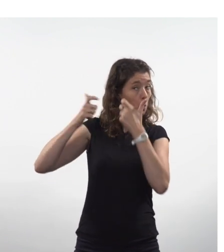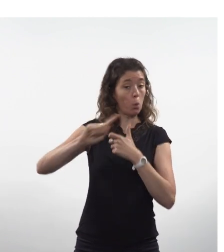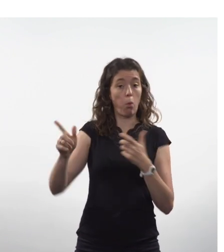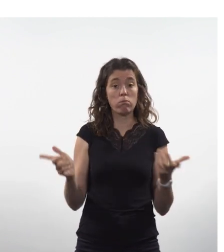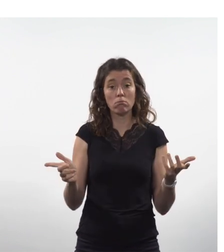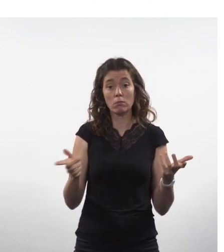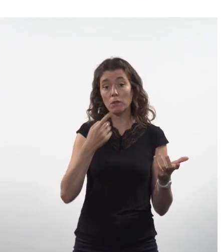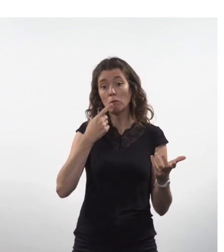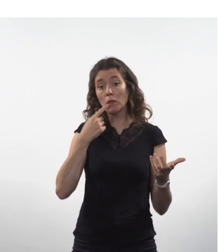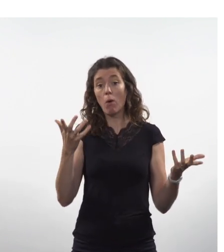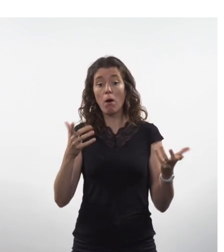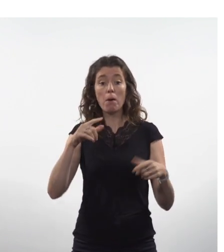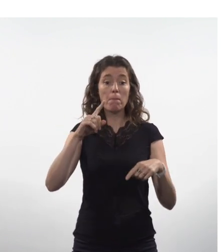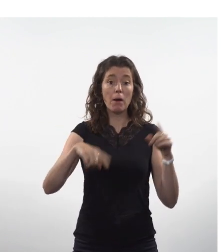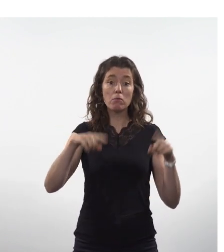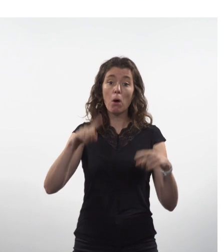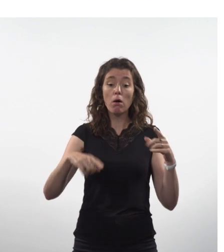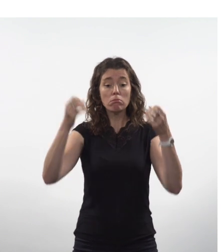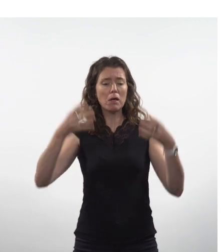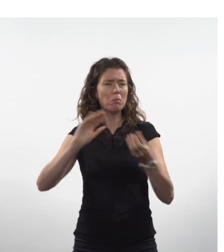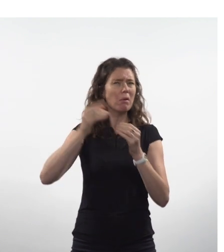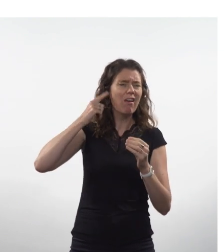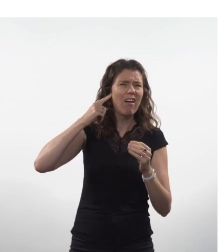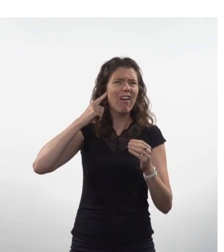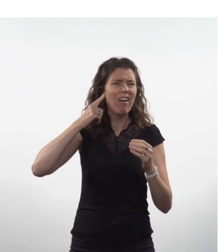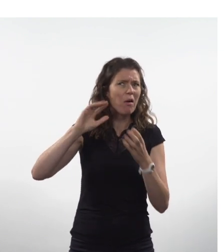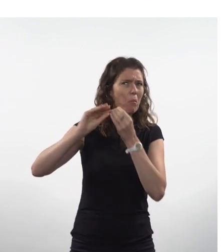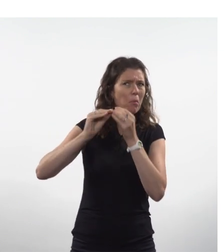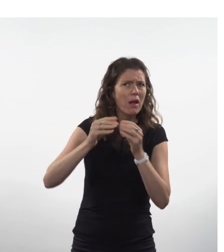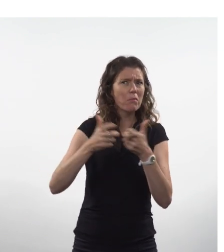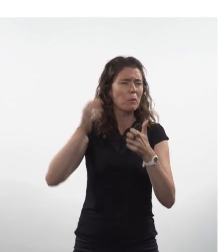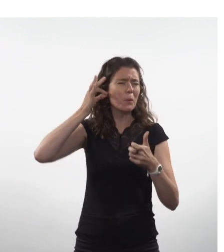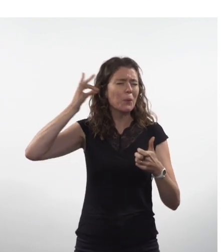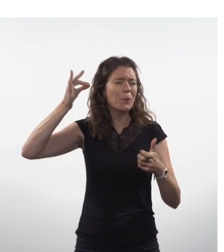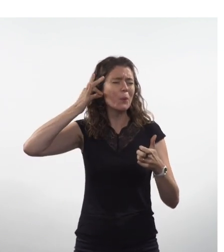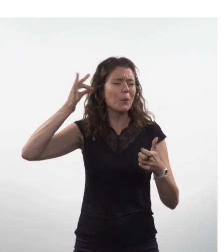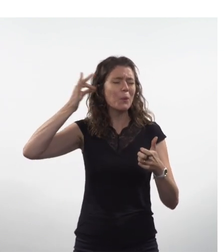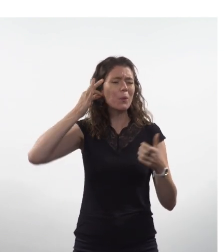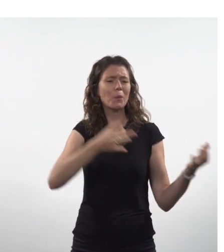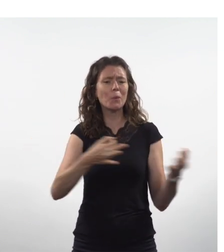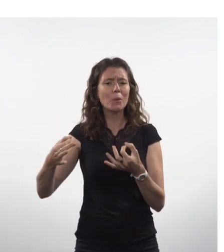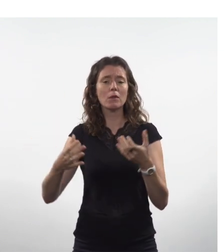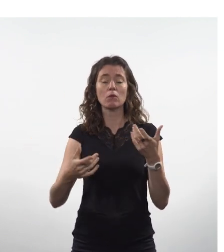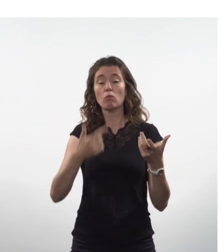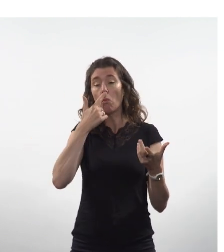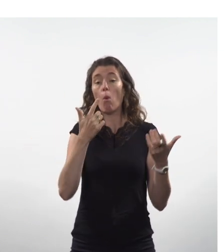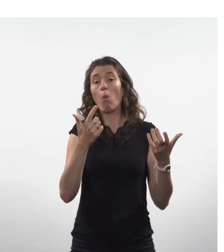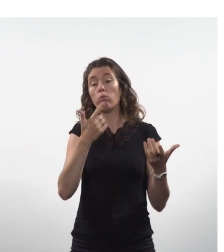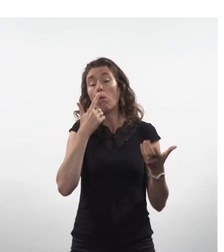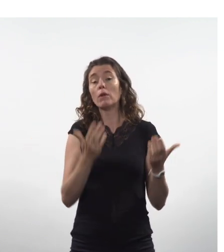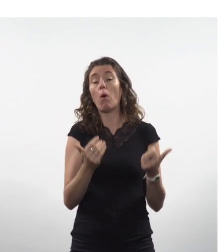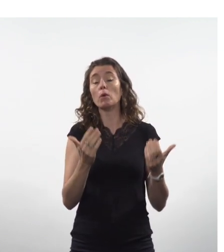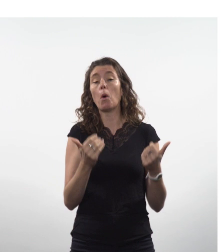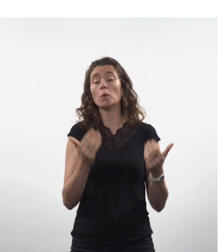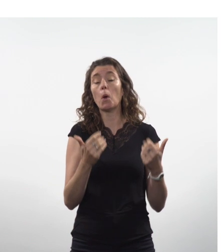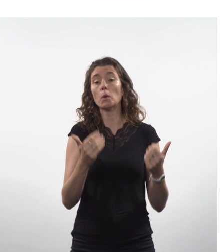que parfois, quand on a des soucis d'audition, des troubles d'audition comme des acouphènes, et souvent, on attend que ça arrive trop tard et